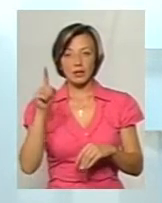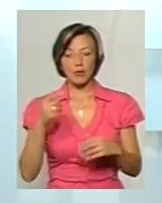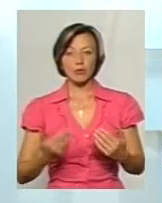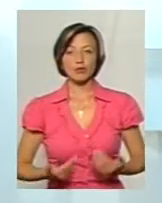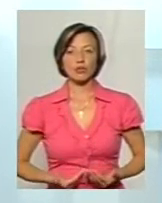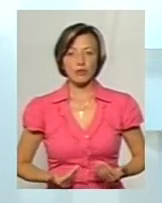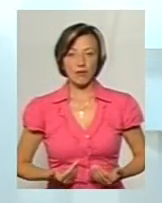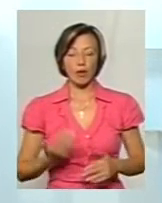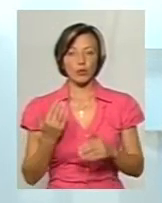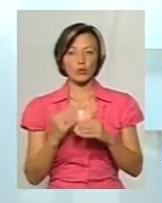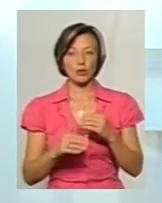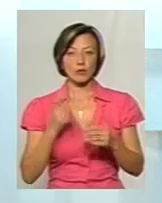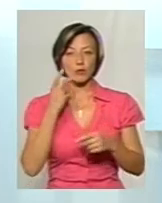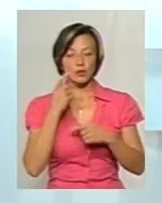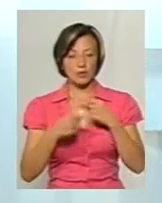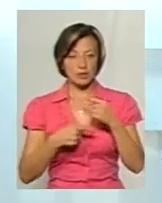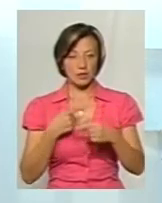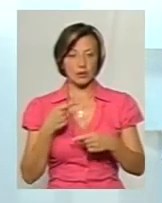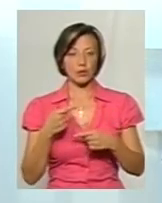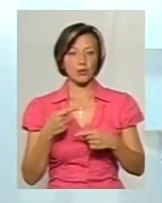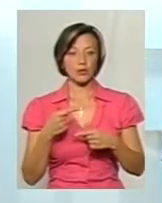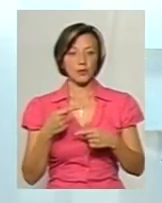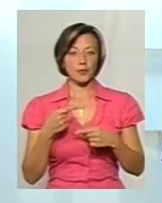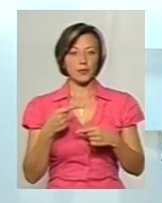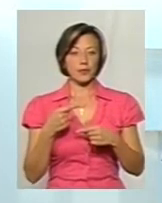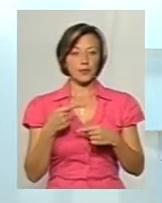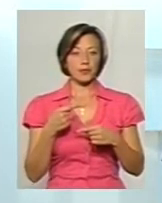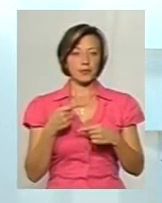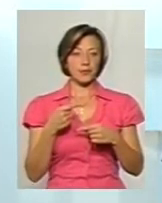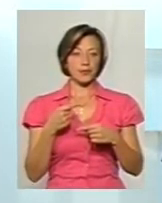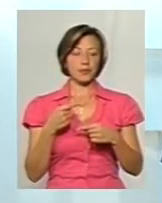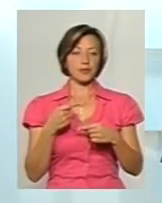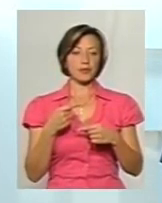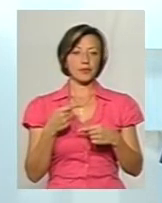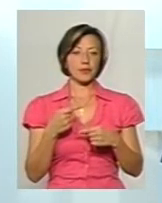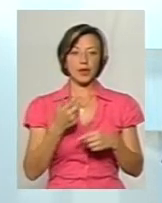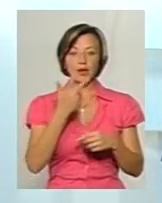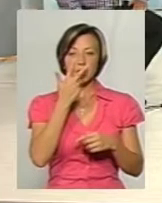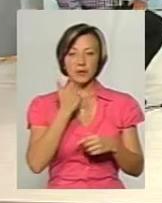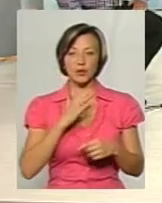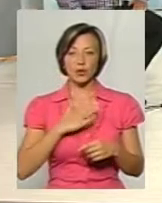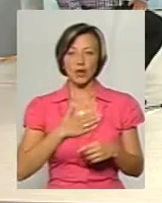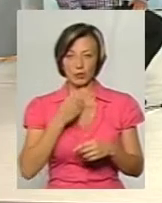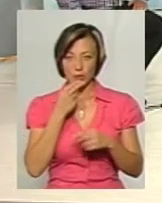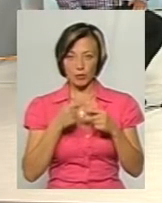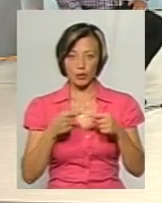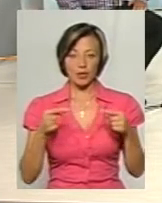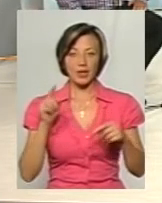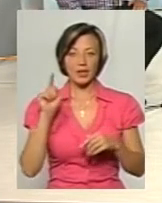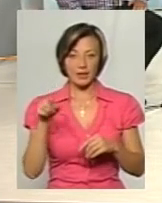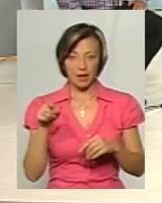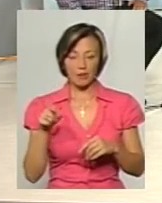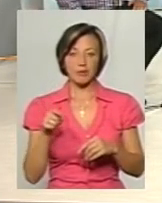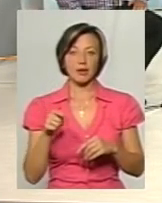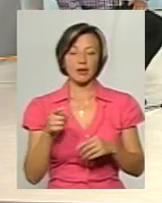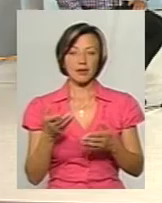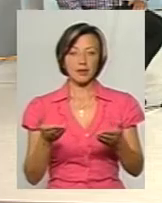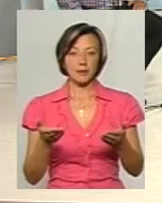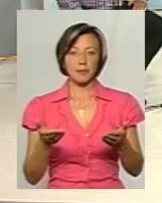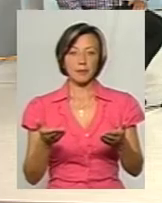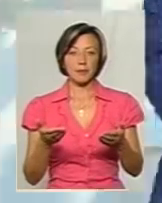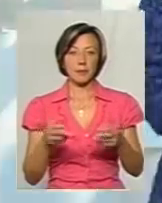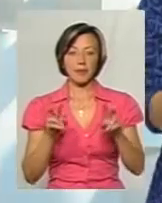які там проживають вже постійно, вони привикли до нашої продукції. Тобто там діє